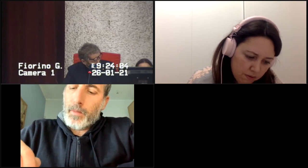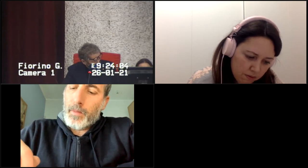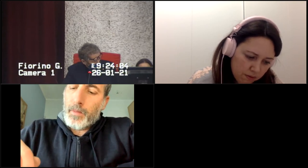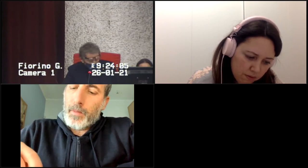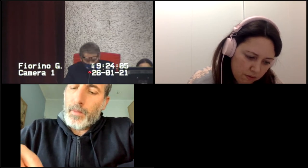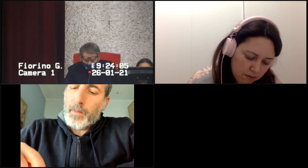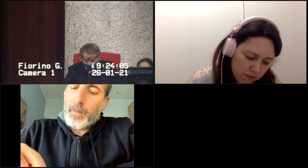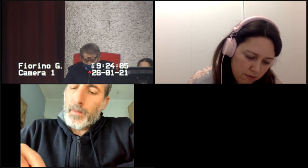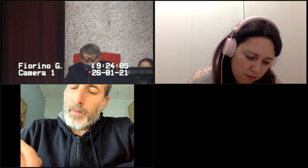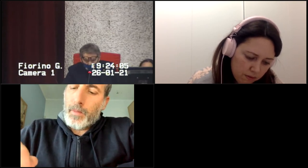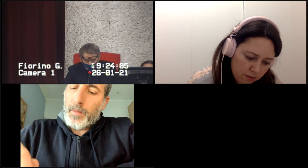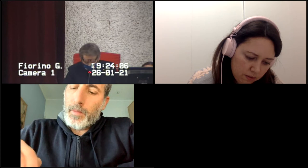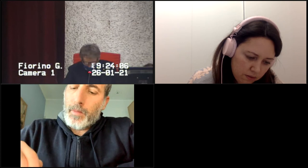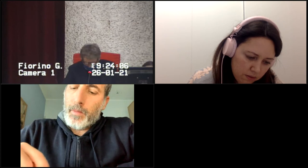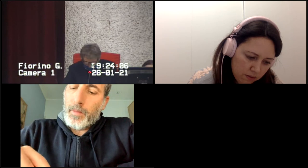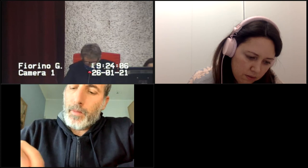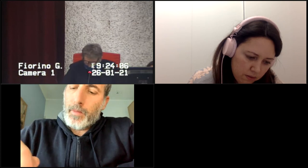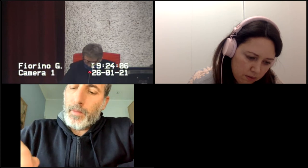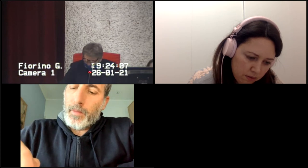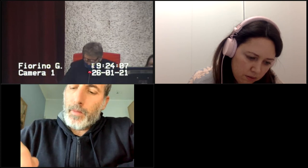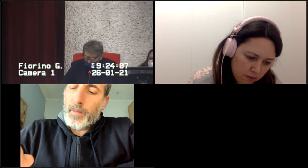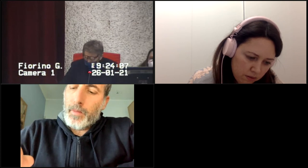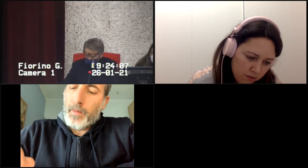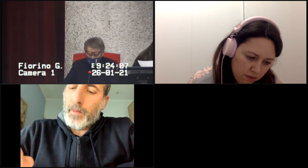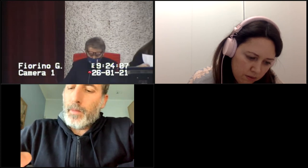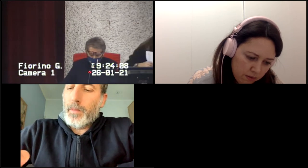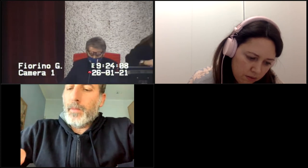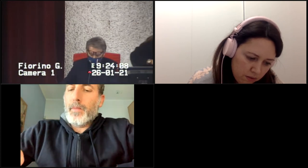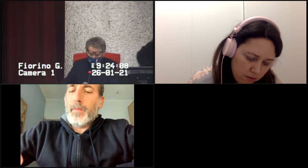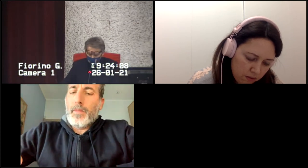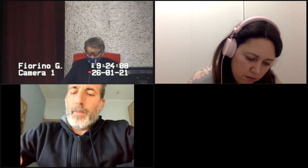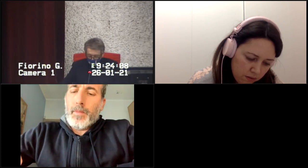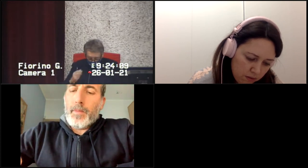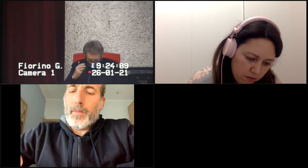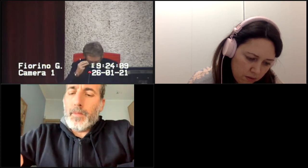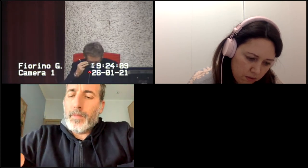un astenuto. La delibera è approvata.